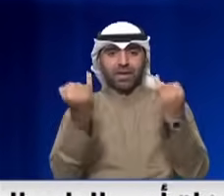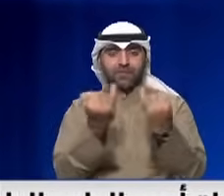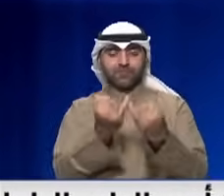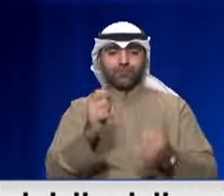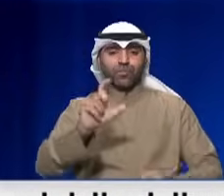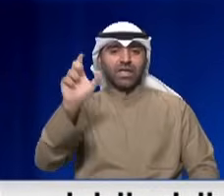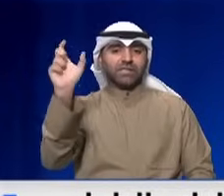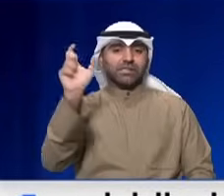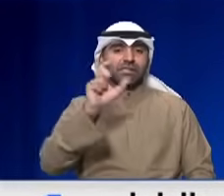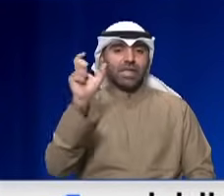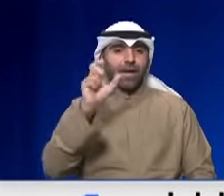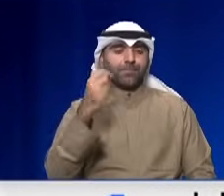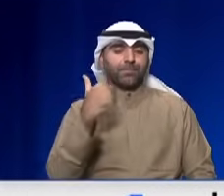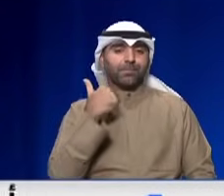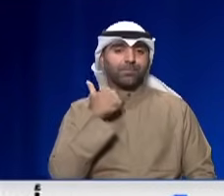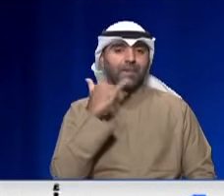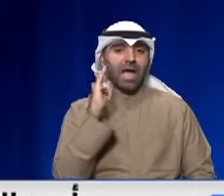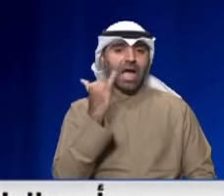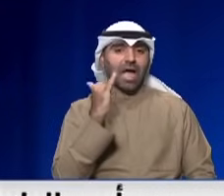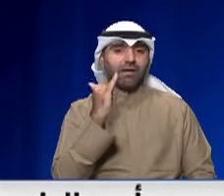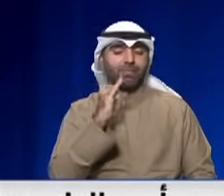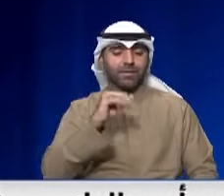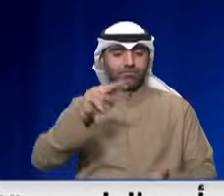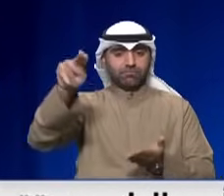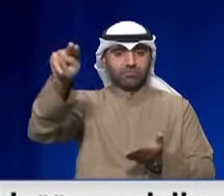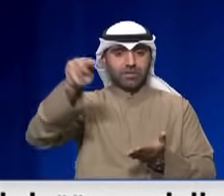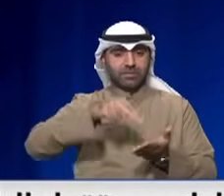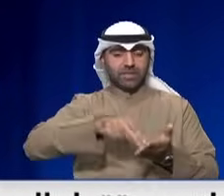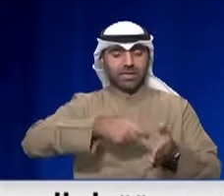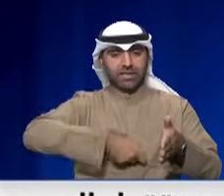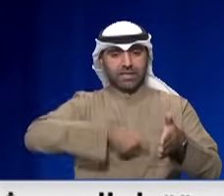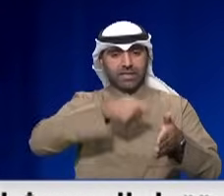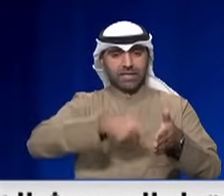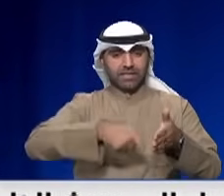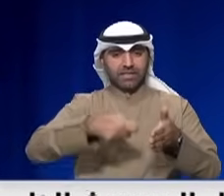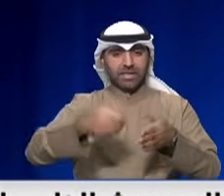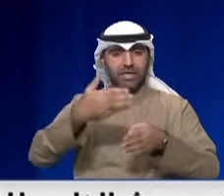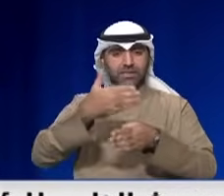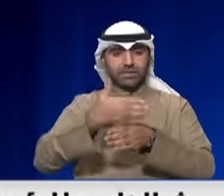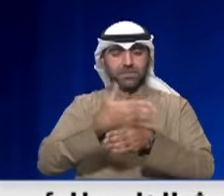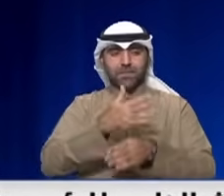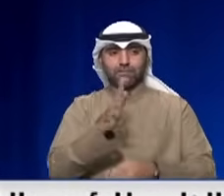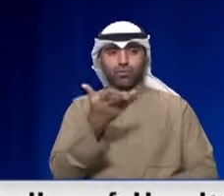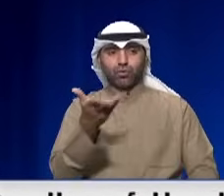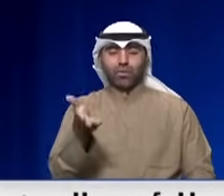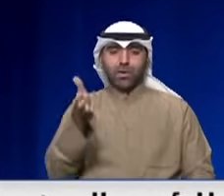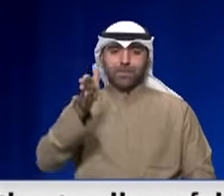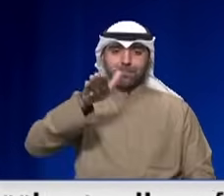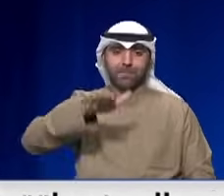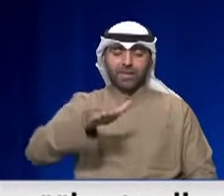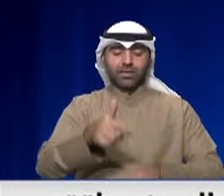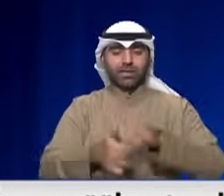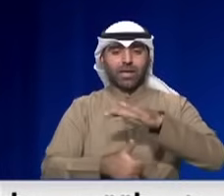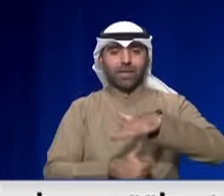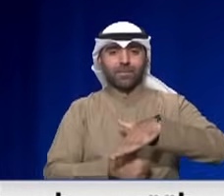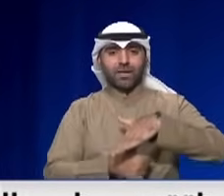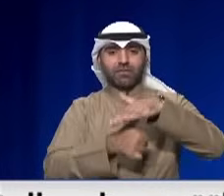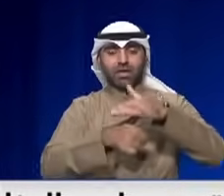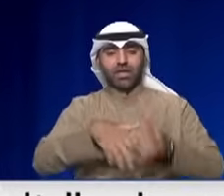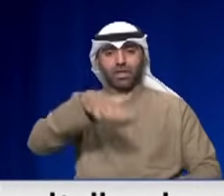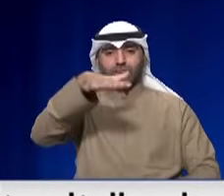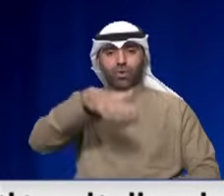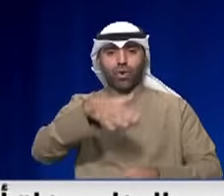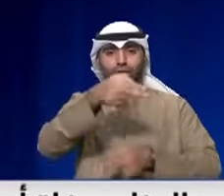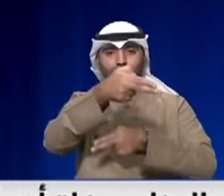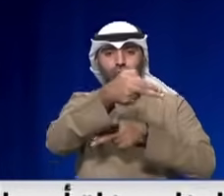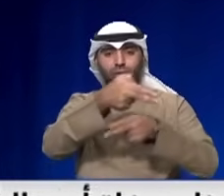منظمه التعاون الاسلامي عن خالص التعازي وصادق المواساه لسموه رعاه الله بوفاه صاحب السمو امير البلاد